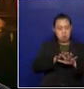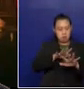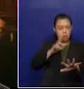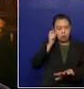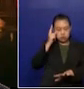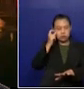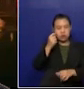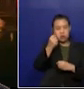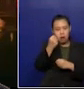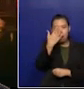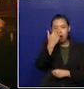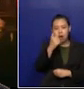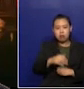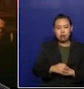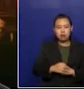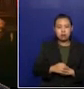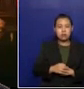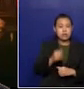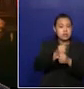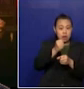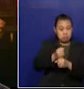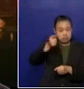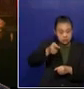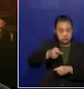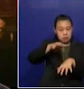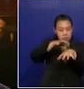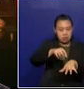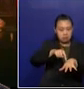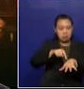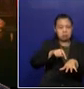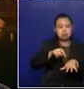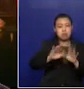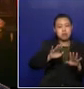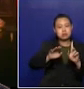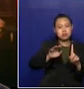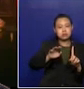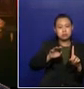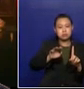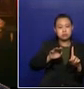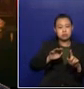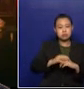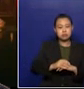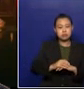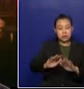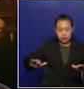ไปหมดเลยเพราะเงินเดือนบรรจุจริงๆมันไม่ใช่ฮะมันจะได้อยู่ประมาณ12,000มันนี่ไม่ได้หมายถึง